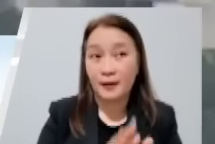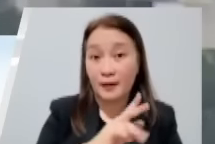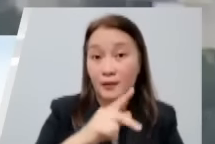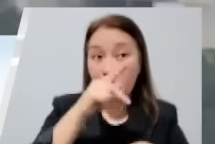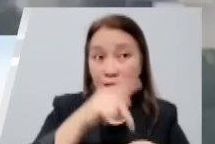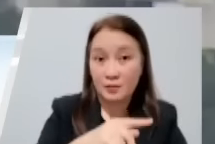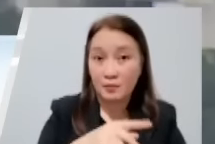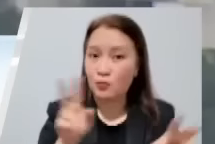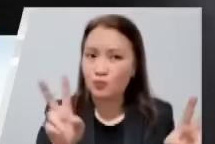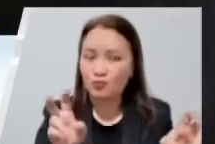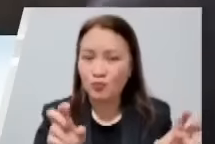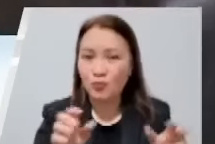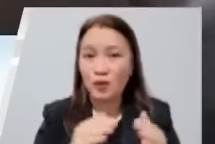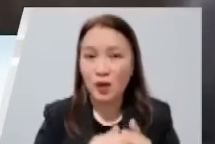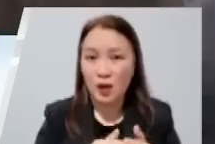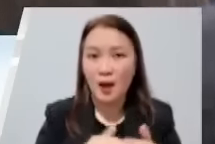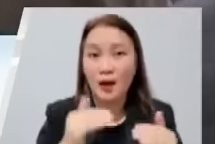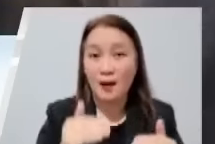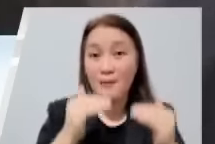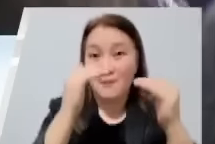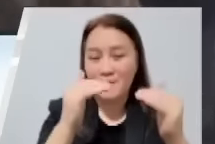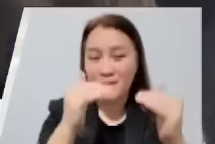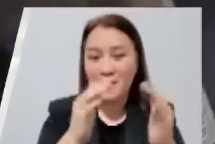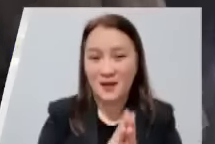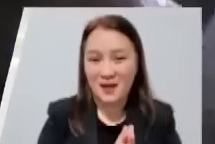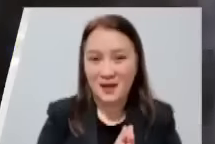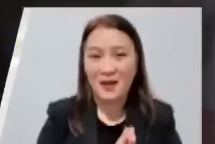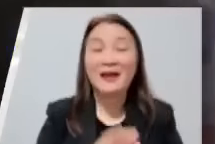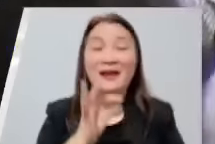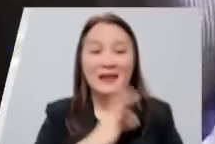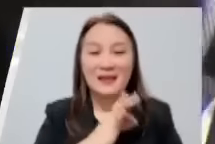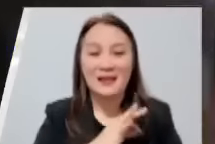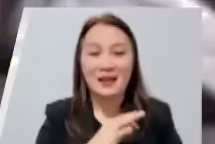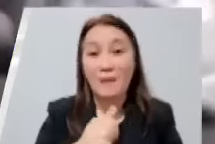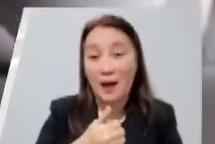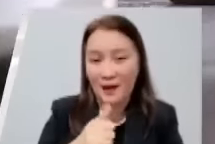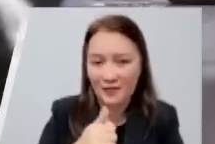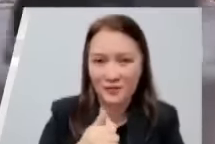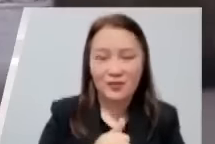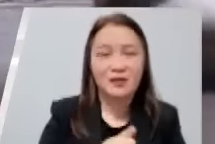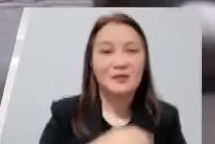middle income country. Ibig sabihin, ang average income ng bawat Pilipino nasa